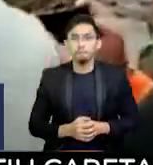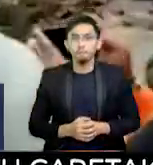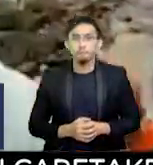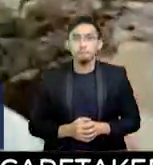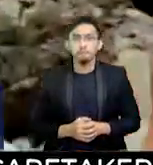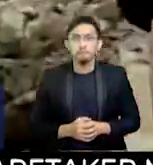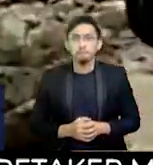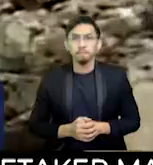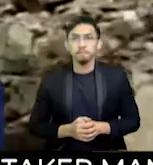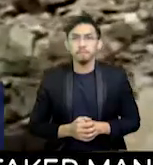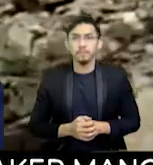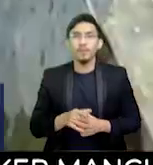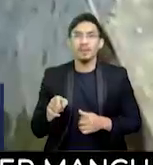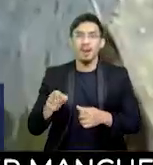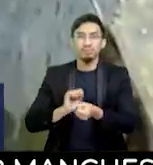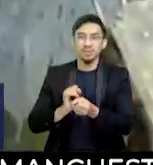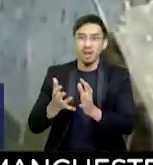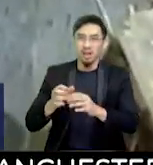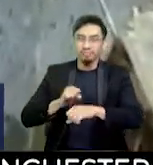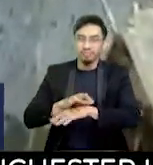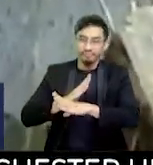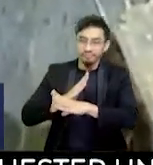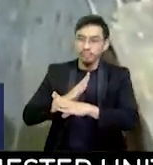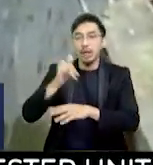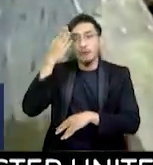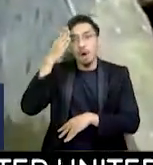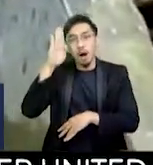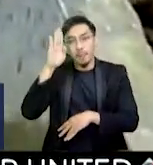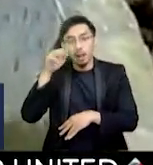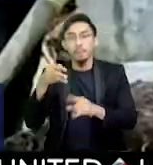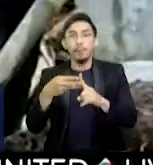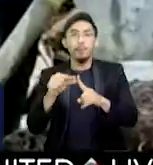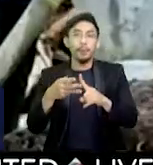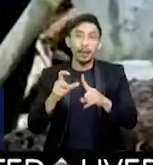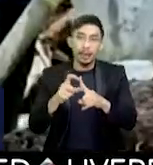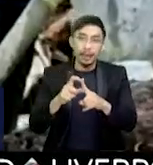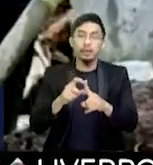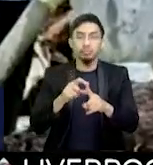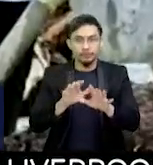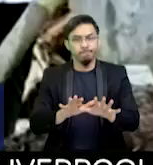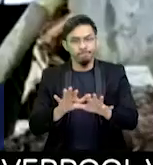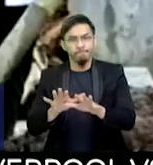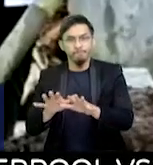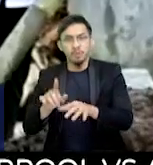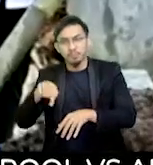Mengantisipasi dampak bencana, Ridwan Kamil juga telah memerintahkan BPBD untuk lebih waspada dan rutin melakukan patroli saat hujan